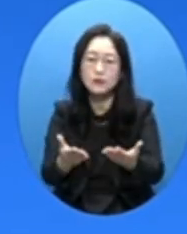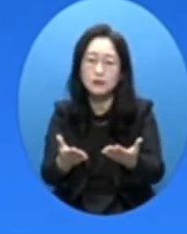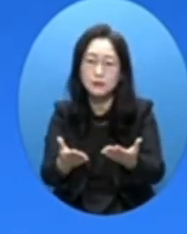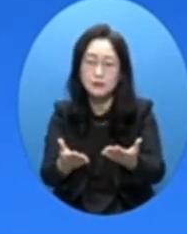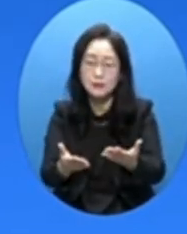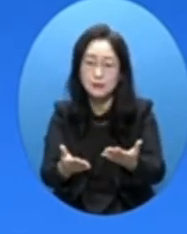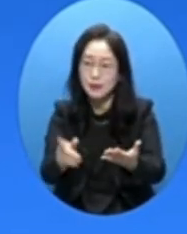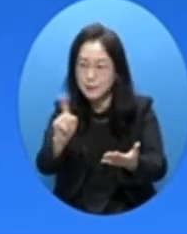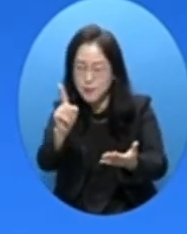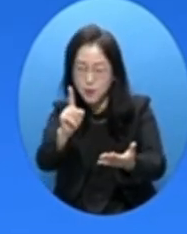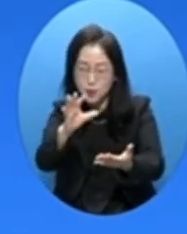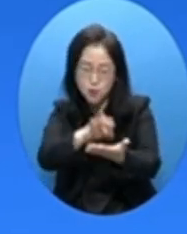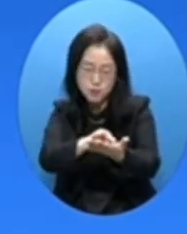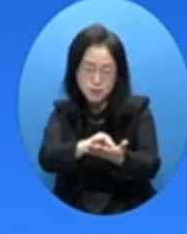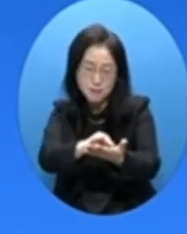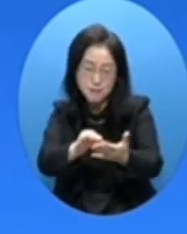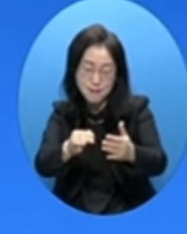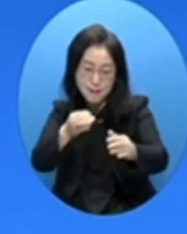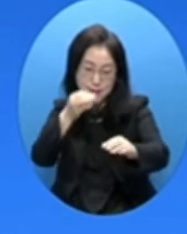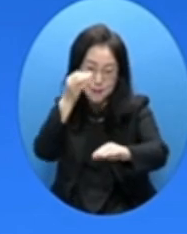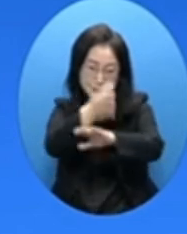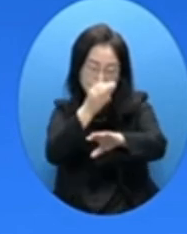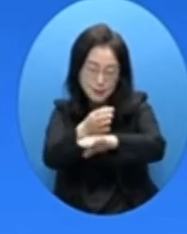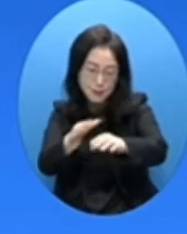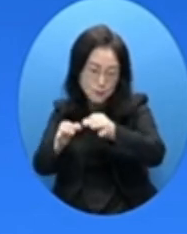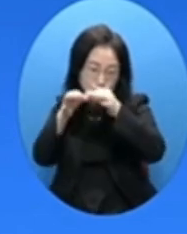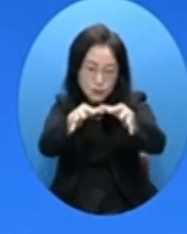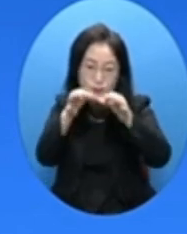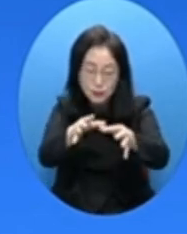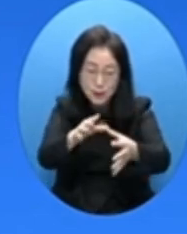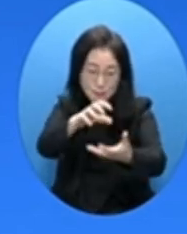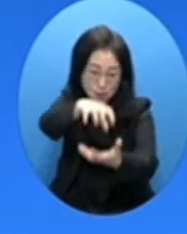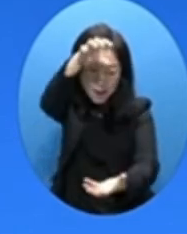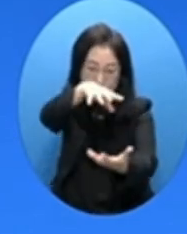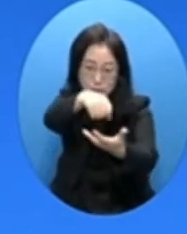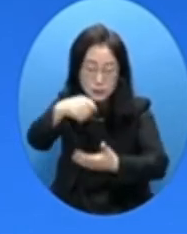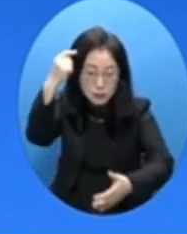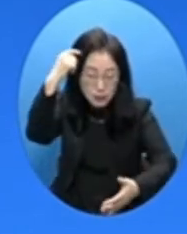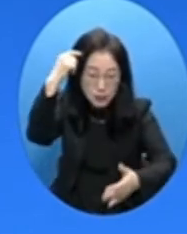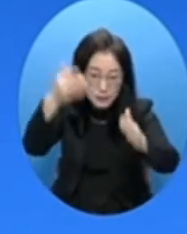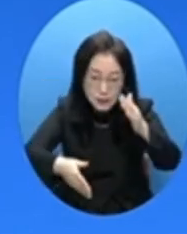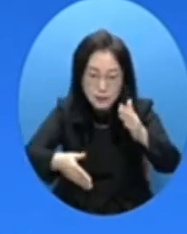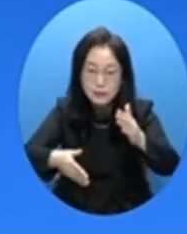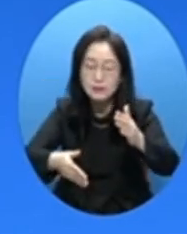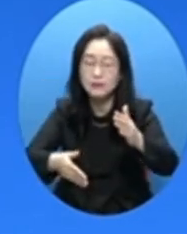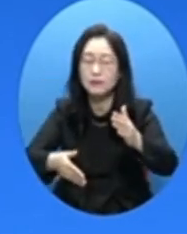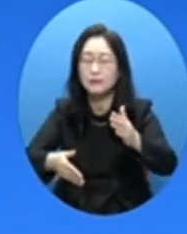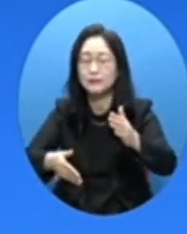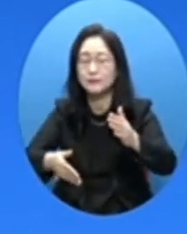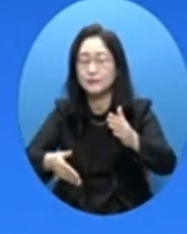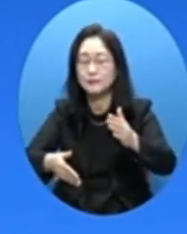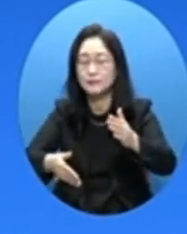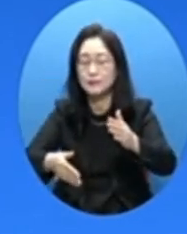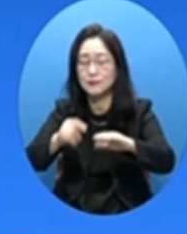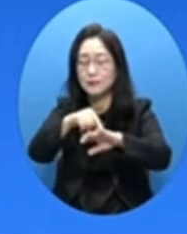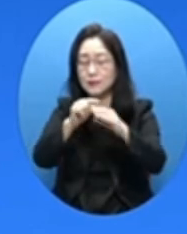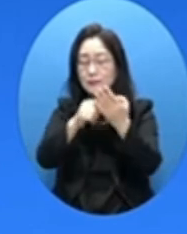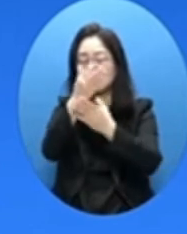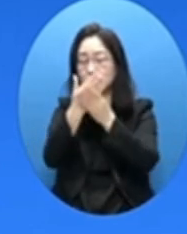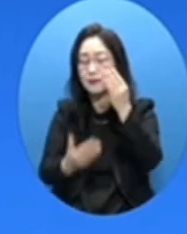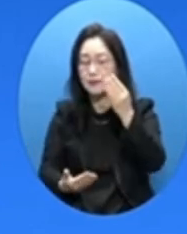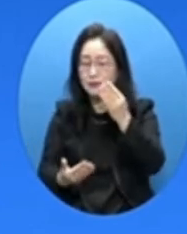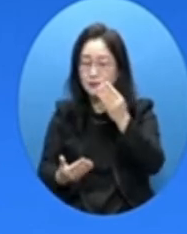무언가 큰 거를 얻으려고 하다 보니까 그것을 놓쳐버리고 나서 그들은 화장함에